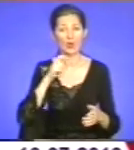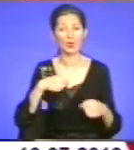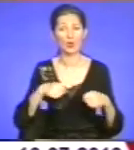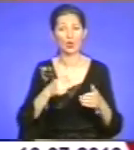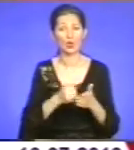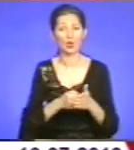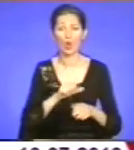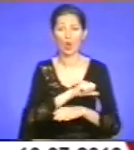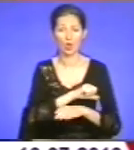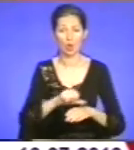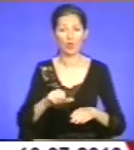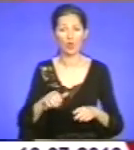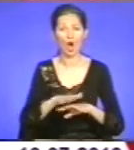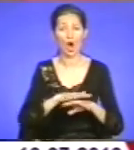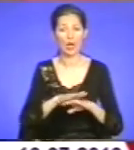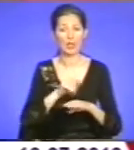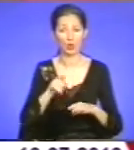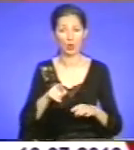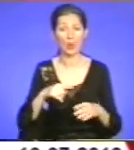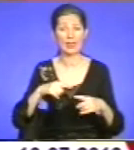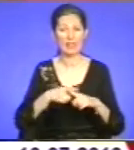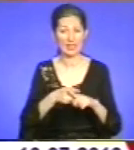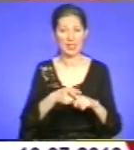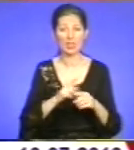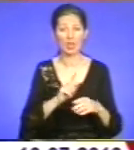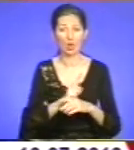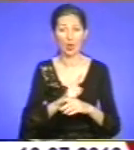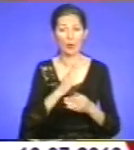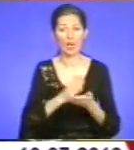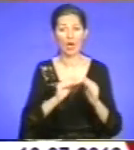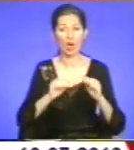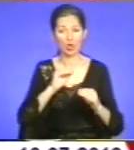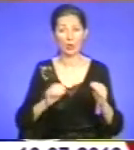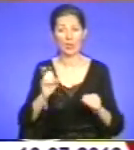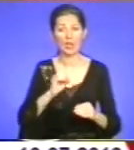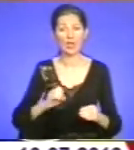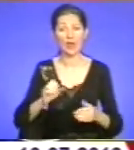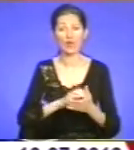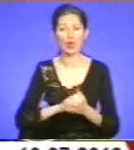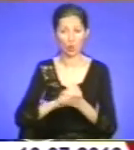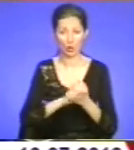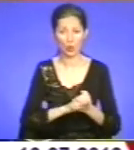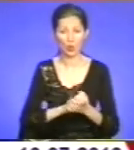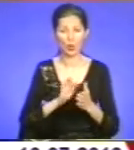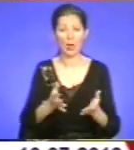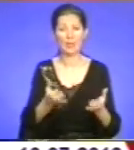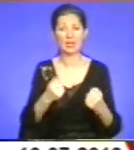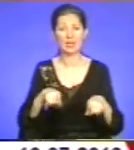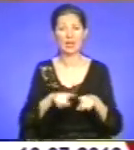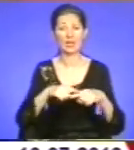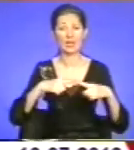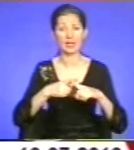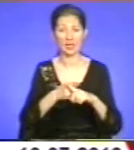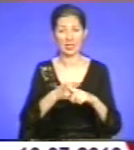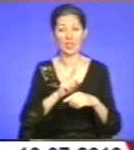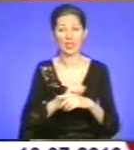Тому технічні регламенти є розроблені у Європейському Союзі, і, власне, прийняття таких технічних регламентів